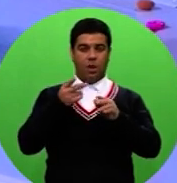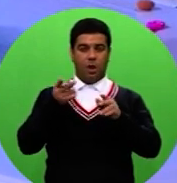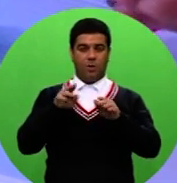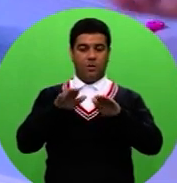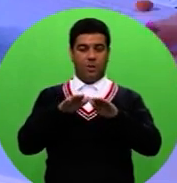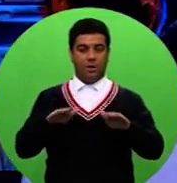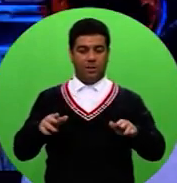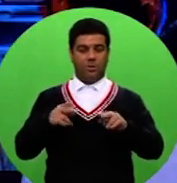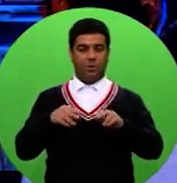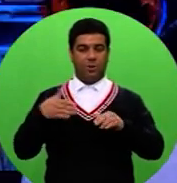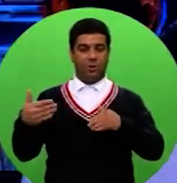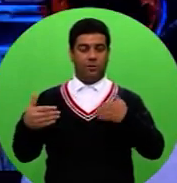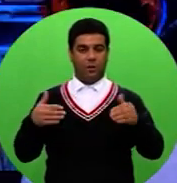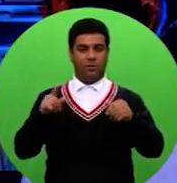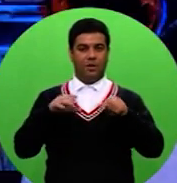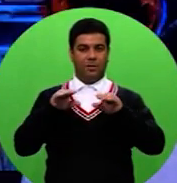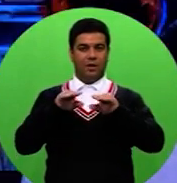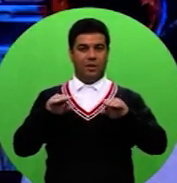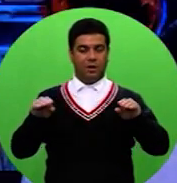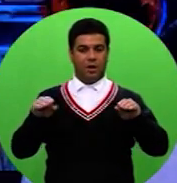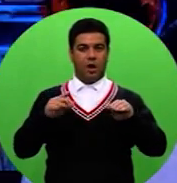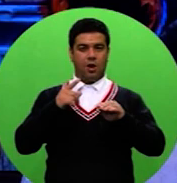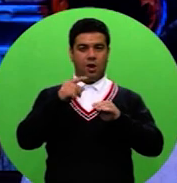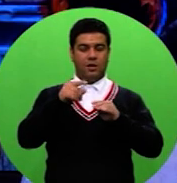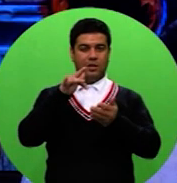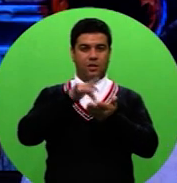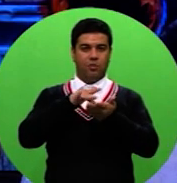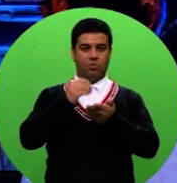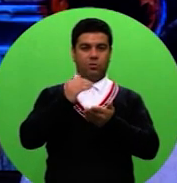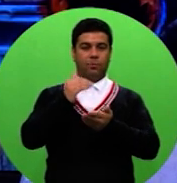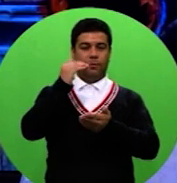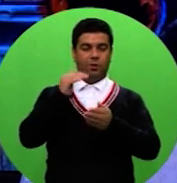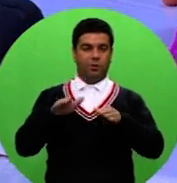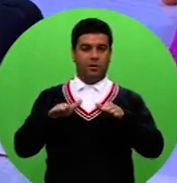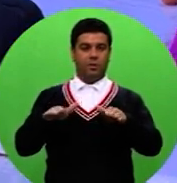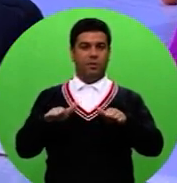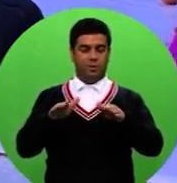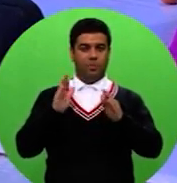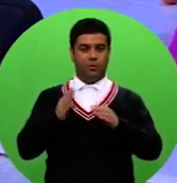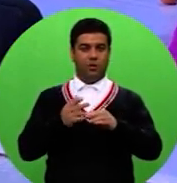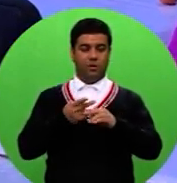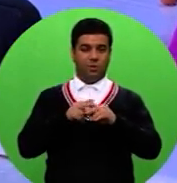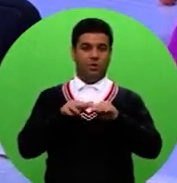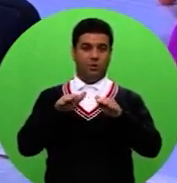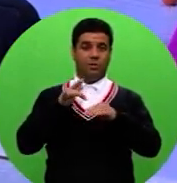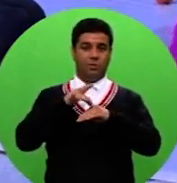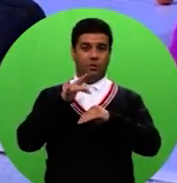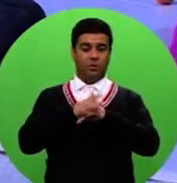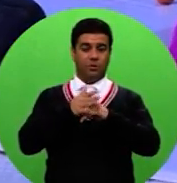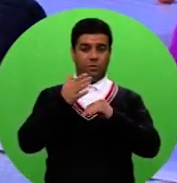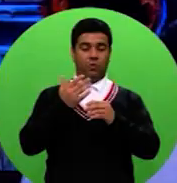часть вышла горкой, а левая и правая стороны немножко утончились,